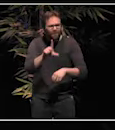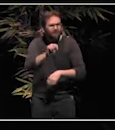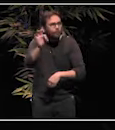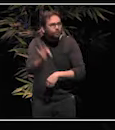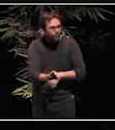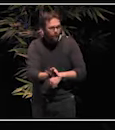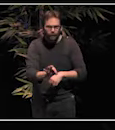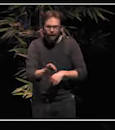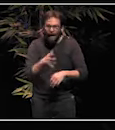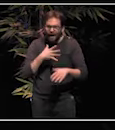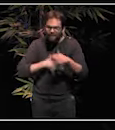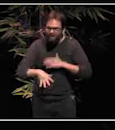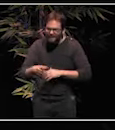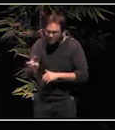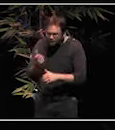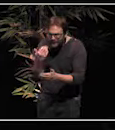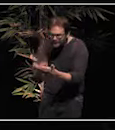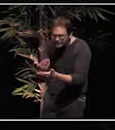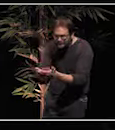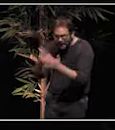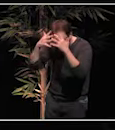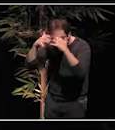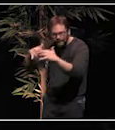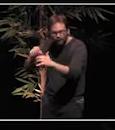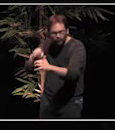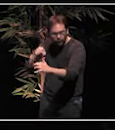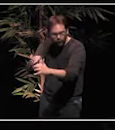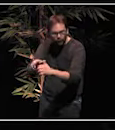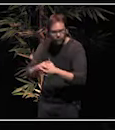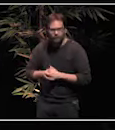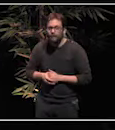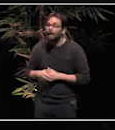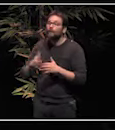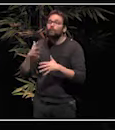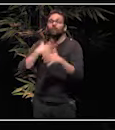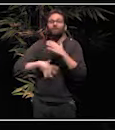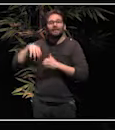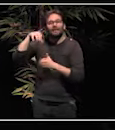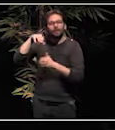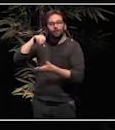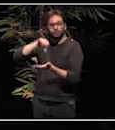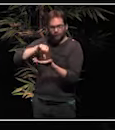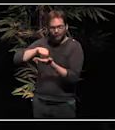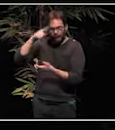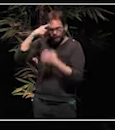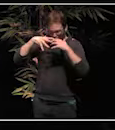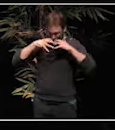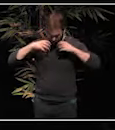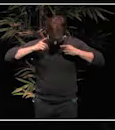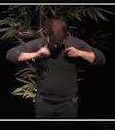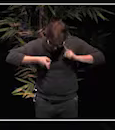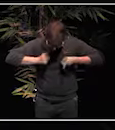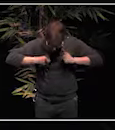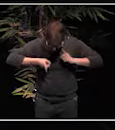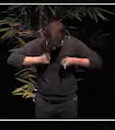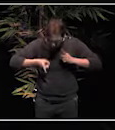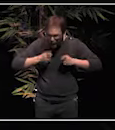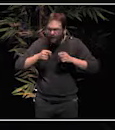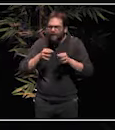grande partie de la fatigue totale. Donc en fait, et cette fatigue centrale, enfin cette capacité à activer les